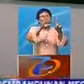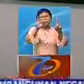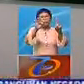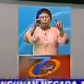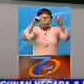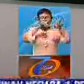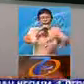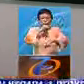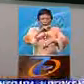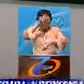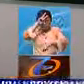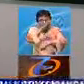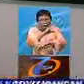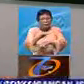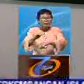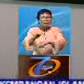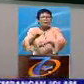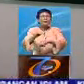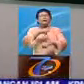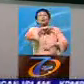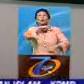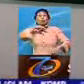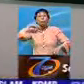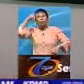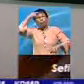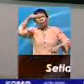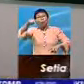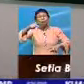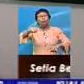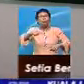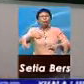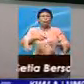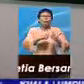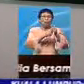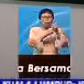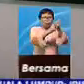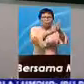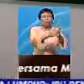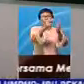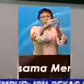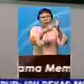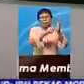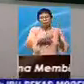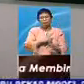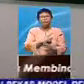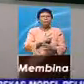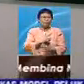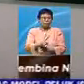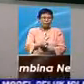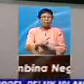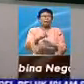149 ekor kambing dan kibas dikorbankan bagi memenuhi tuntutan agama. Wartawan Samad Majid dari Selatan